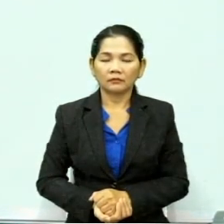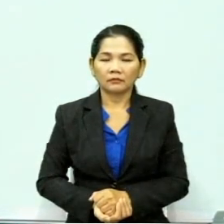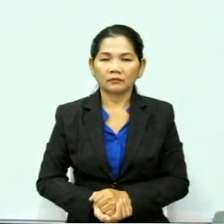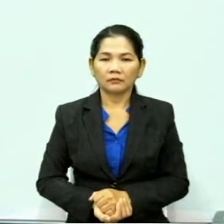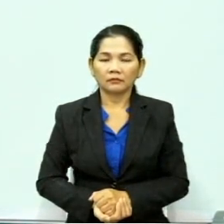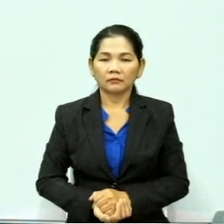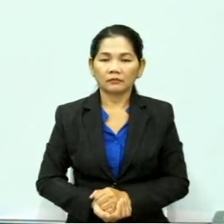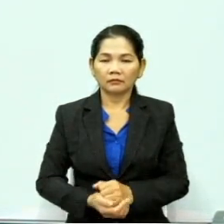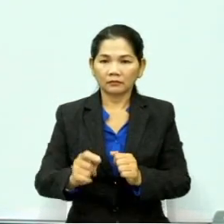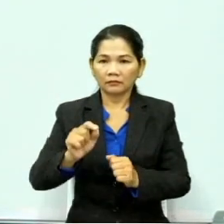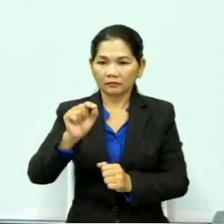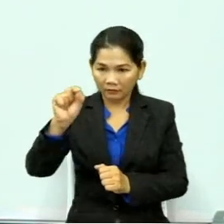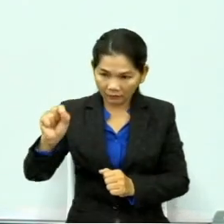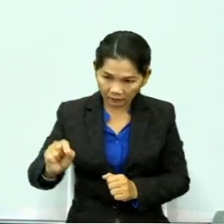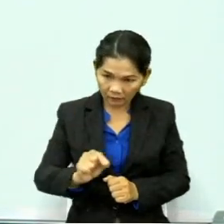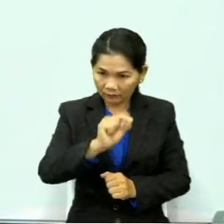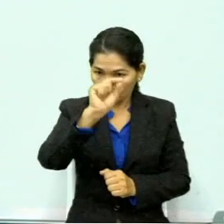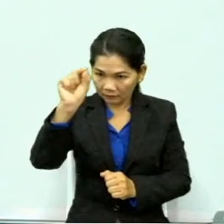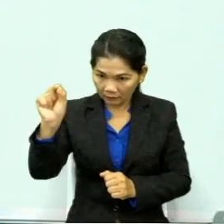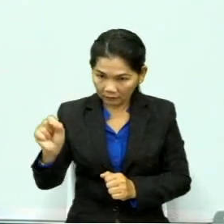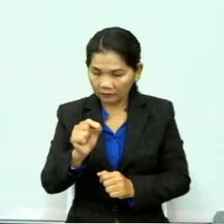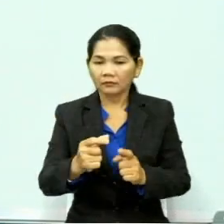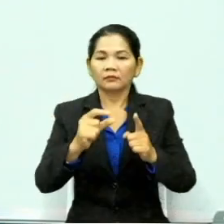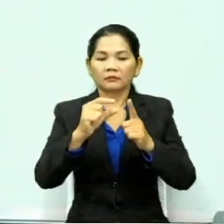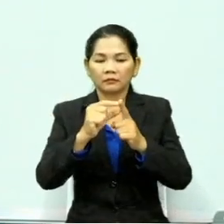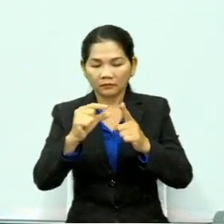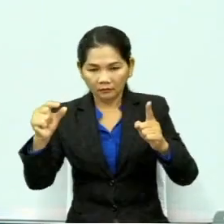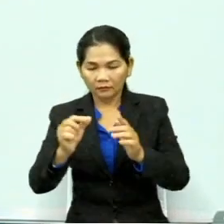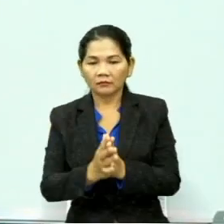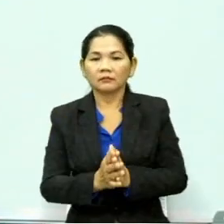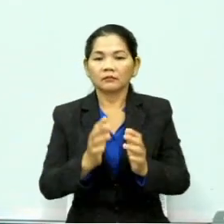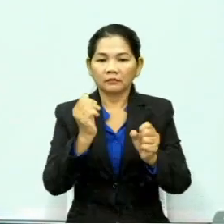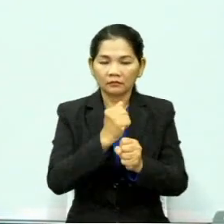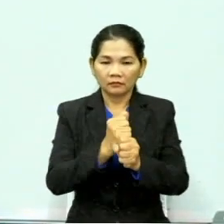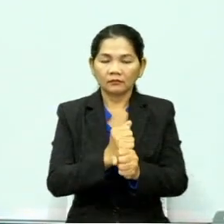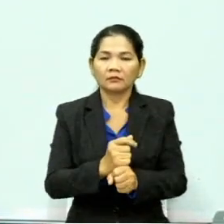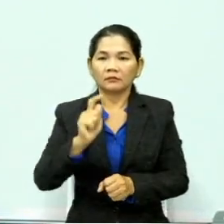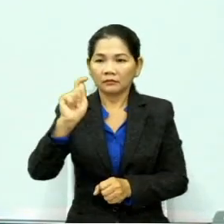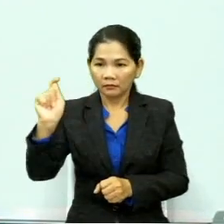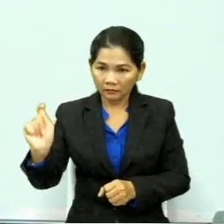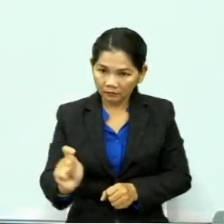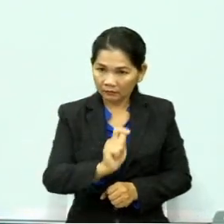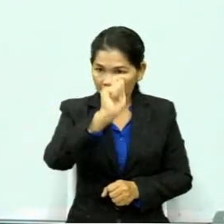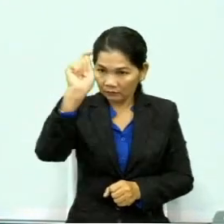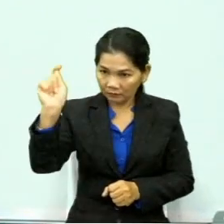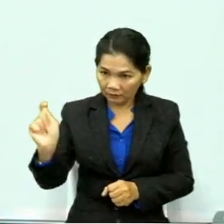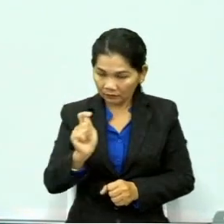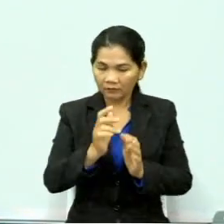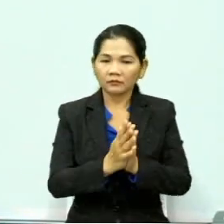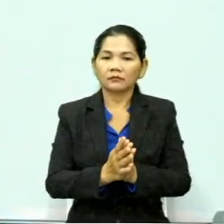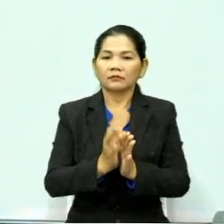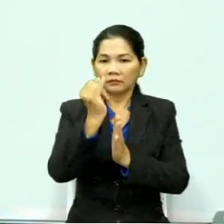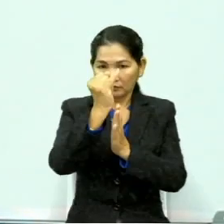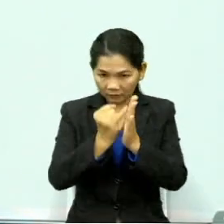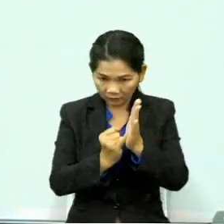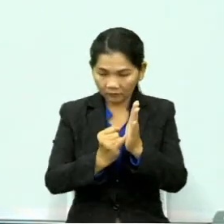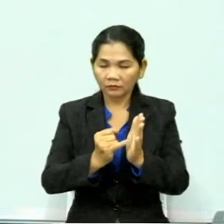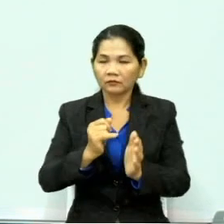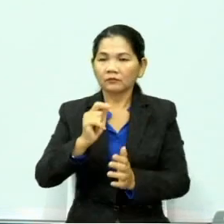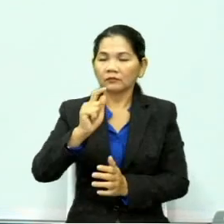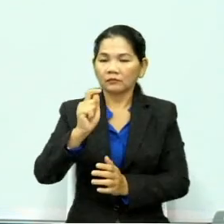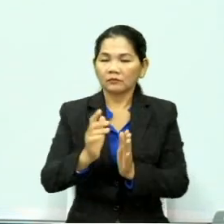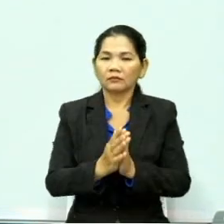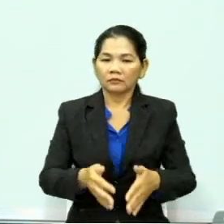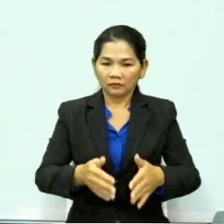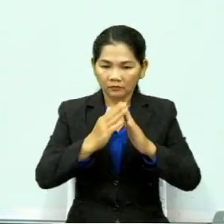chán chấm vông thân áp phía chia kẻ giá sạp miền này thá chá thuê chia rụng vông chàm rồi có dương cu chàm ôi